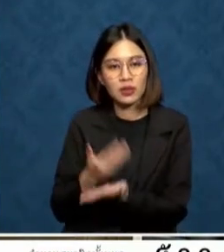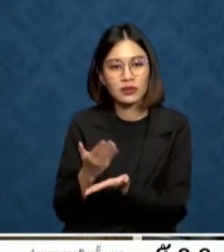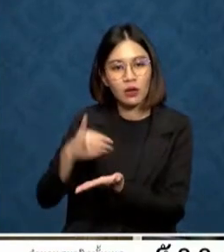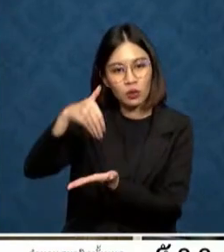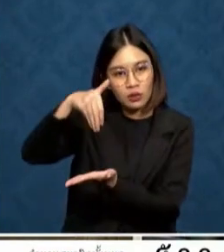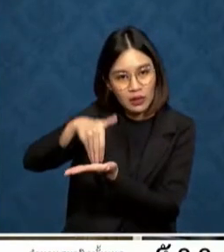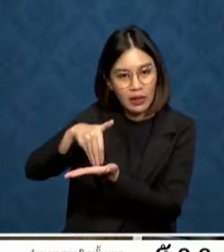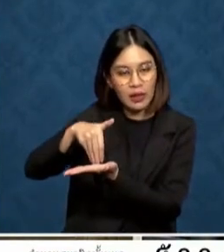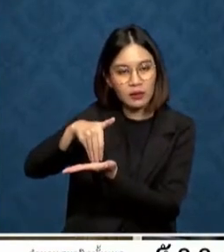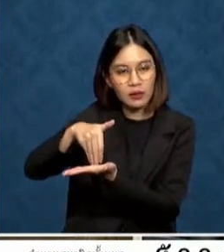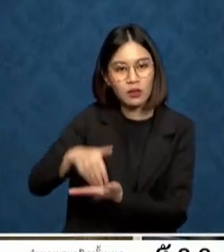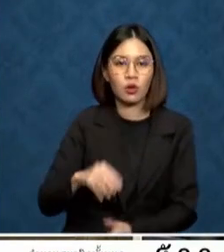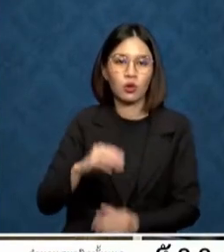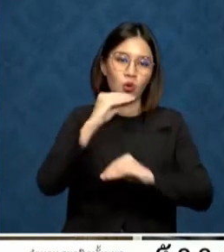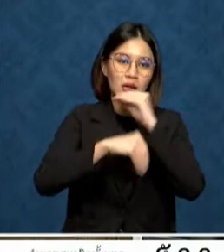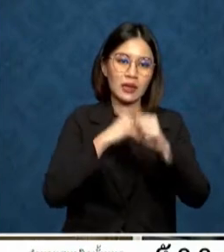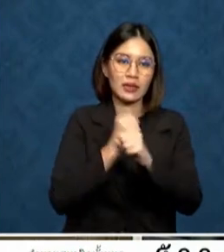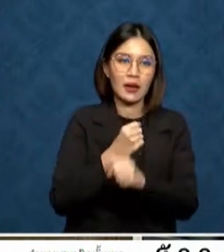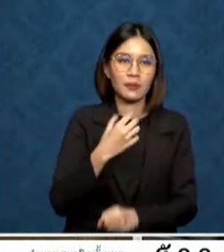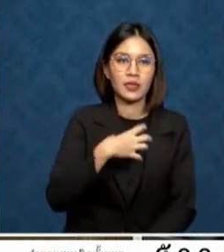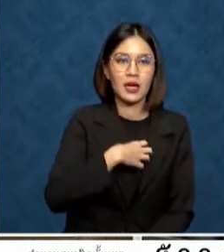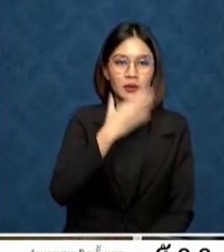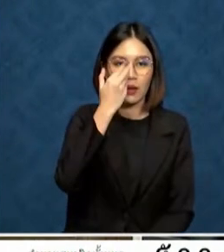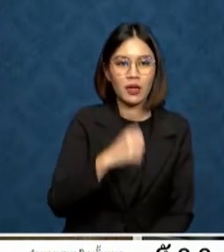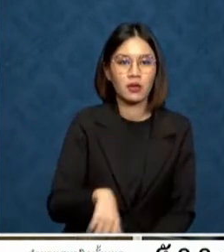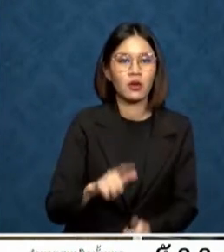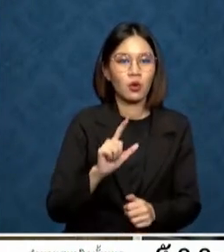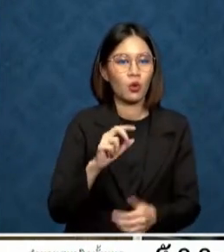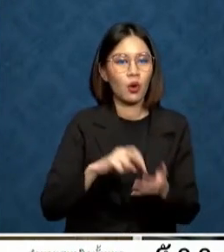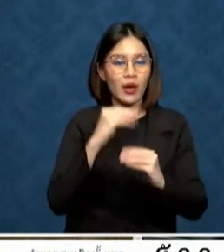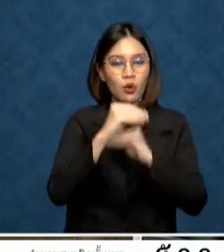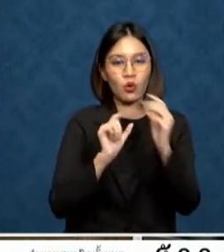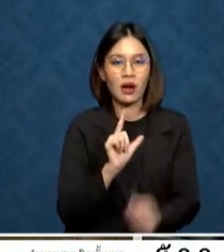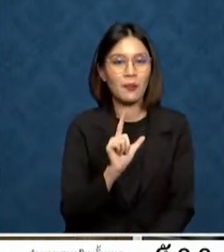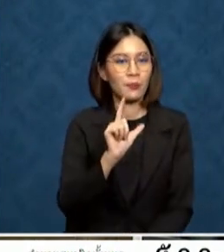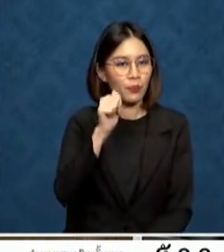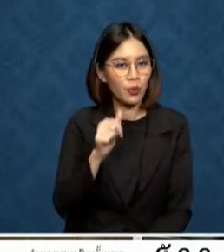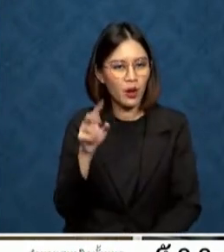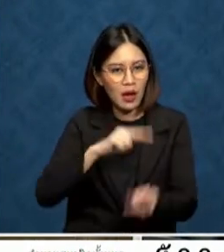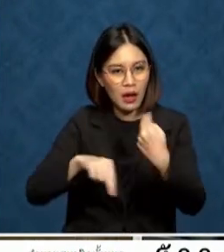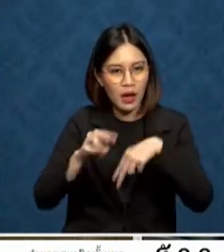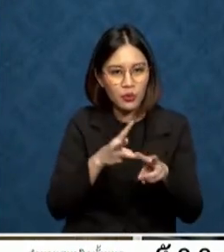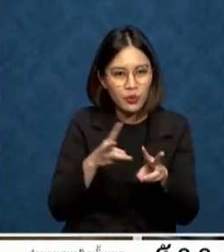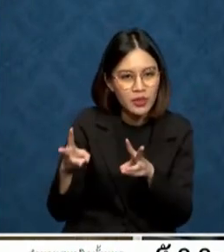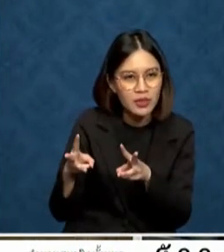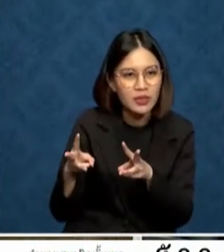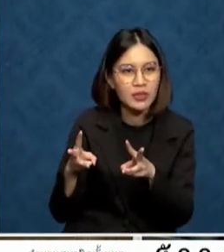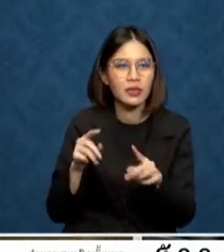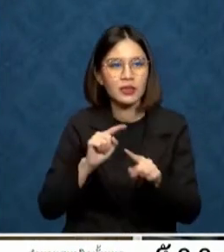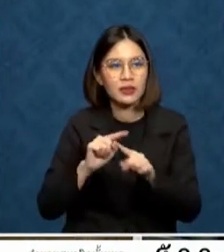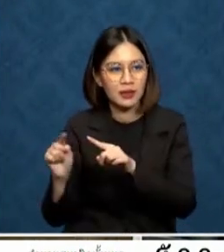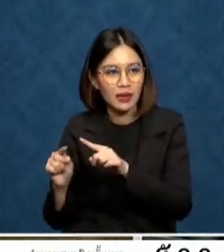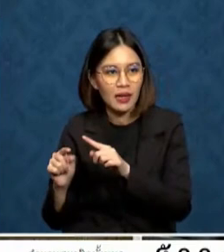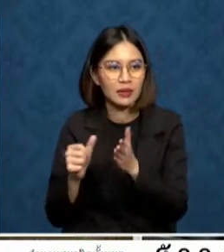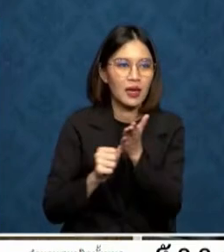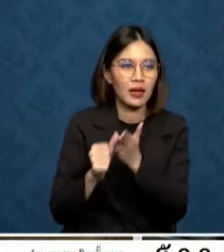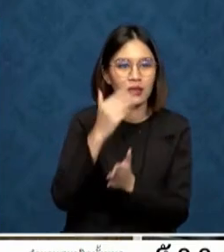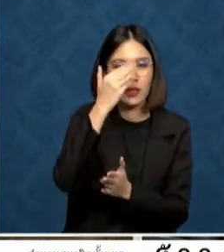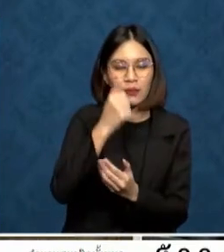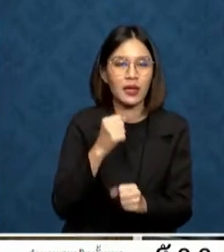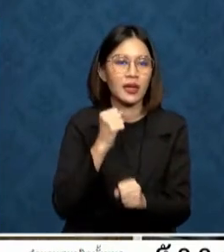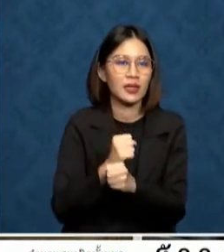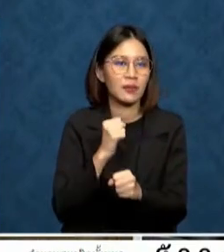โครงการที่ท่านอยากทำเพราะว่าโ Forceคือเรือธงนะครับก็ต้องพยายามหาช่องหาขยับโยกไปโยกมาเพื่อให้งานมัน